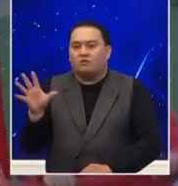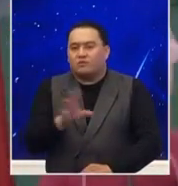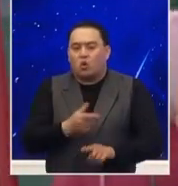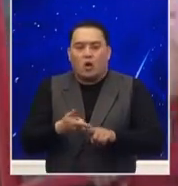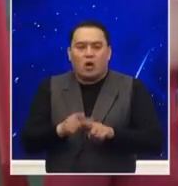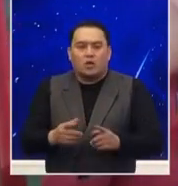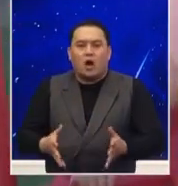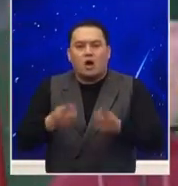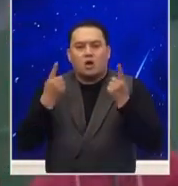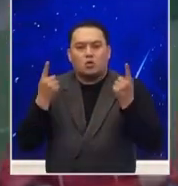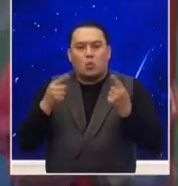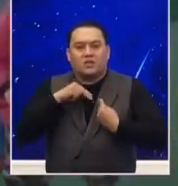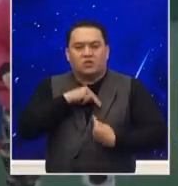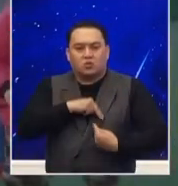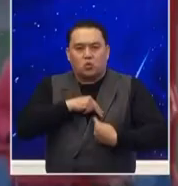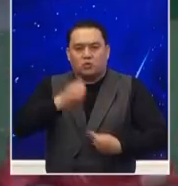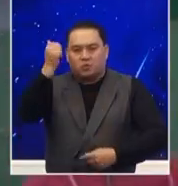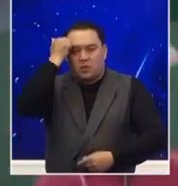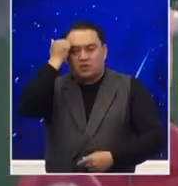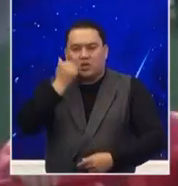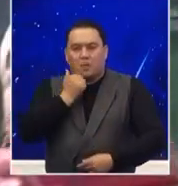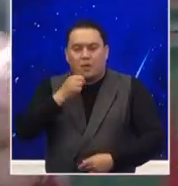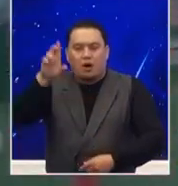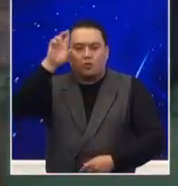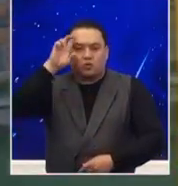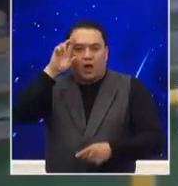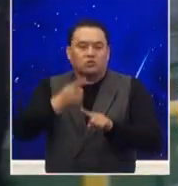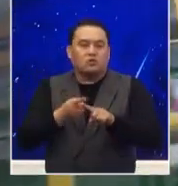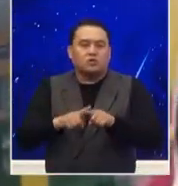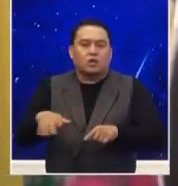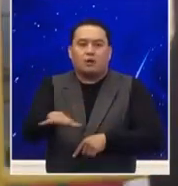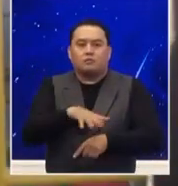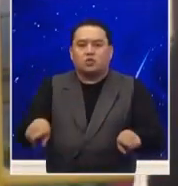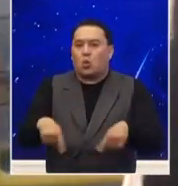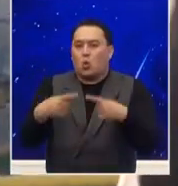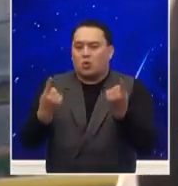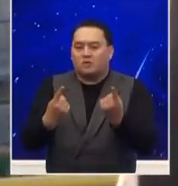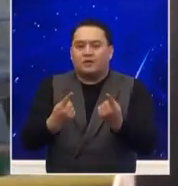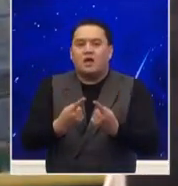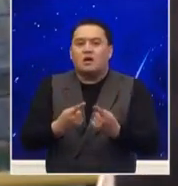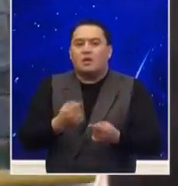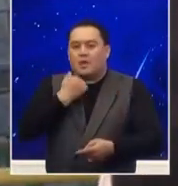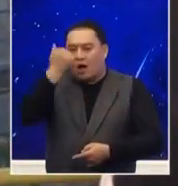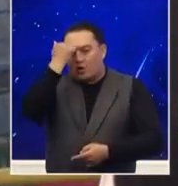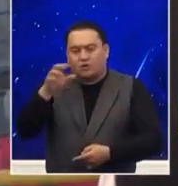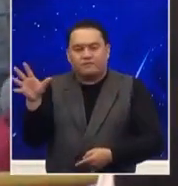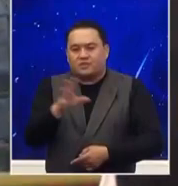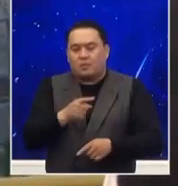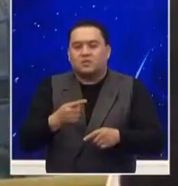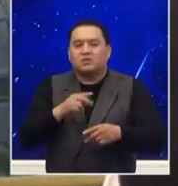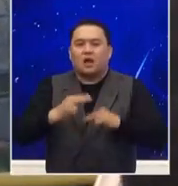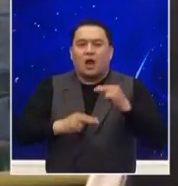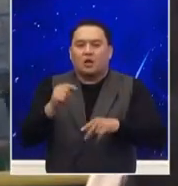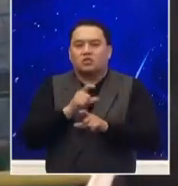Это все огромный труд. Спасибо государству за проделываемую работу. Наш двор преображается на глазах. Выражаю благодарность всем